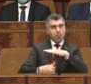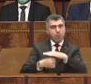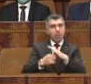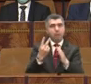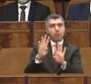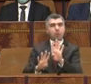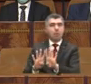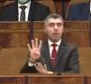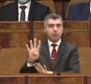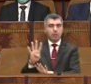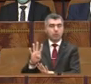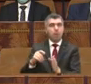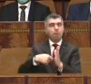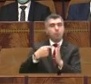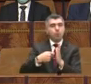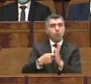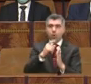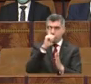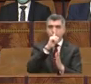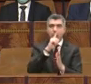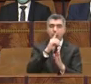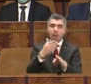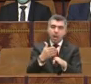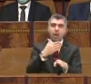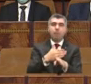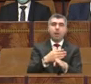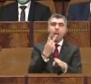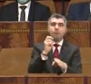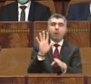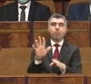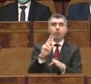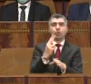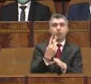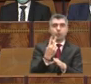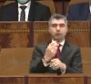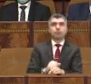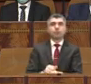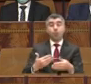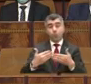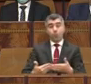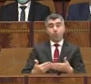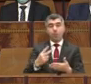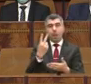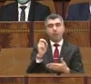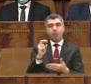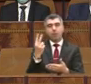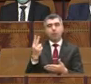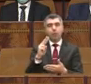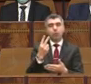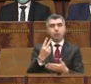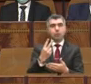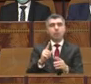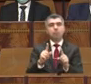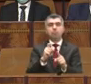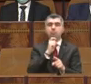2014 وقال لنا هذا المشروع غادي يخرج للوجود قبل من 2025. حنا اليوم في 2022 وباقي الله